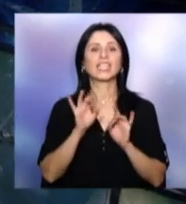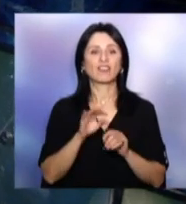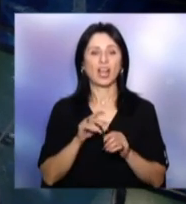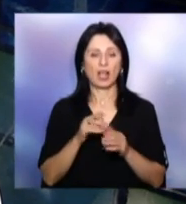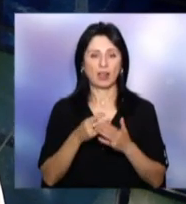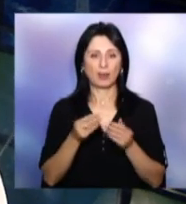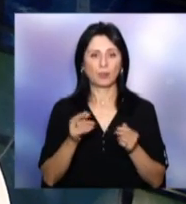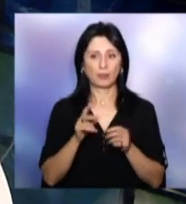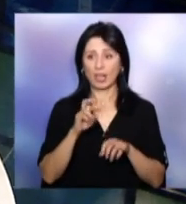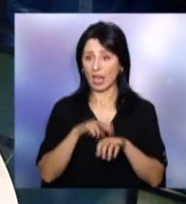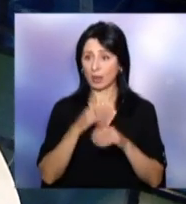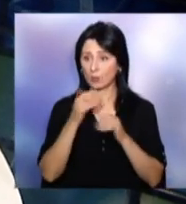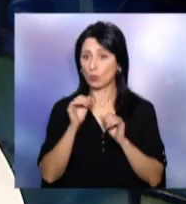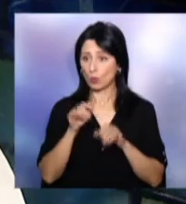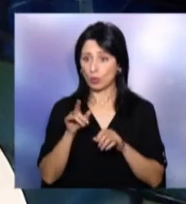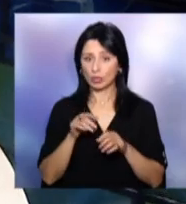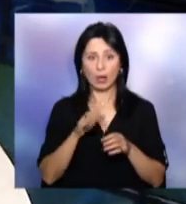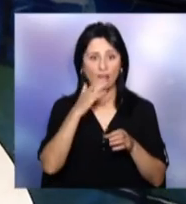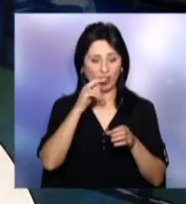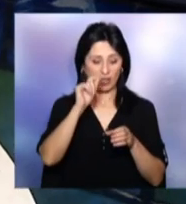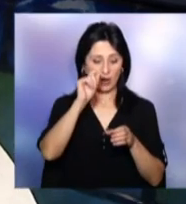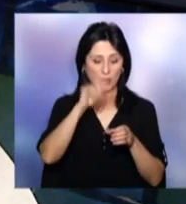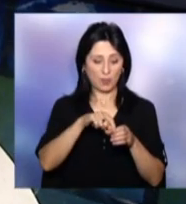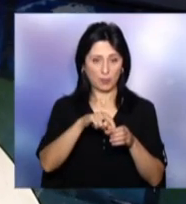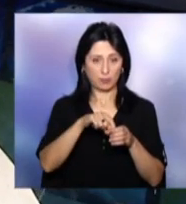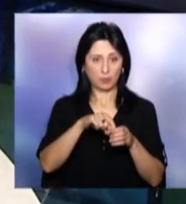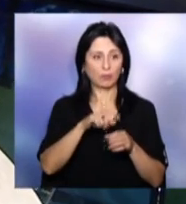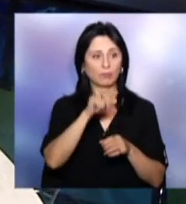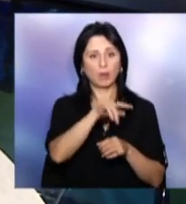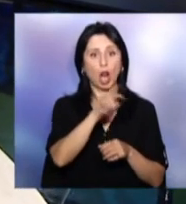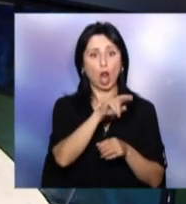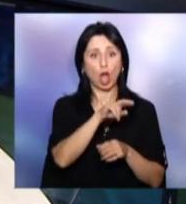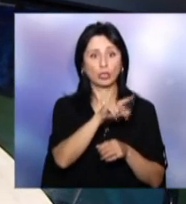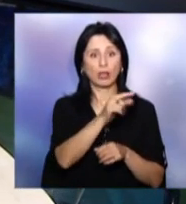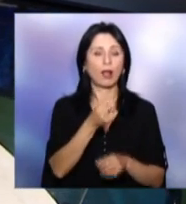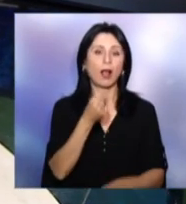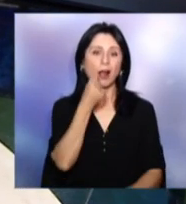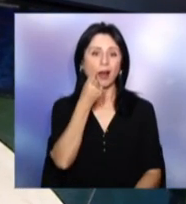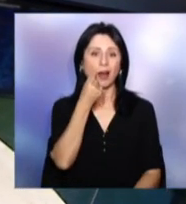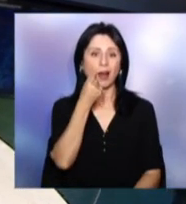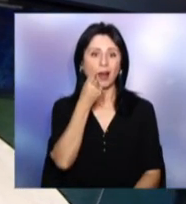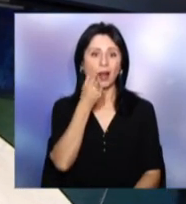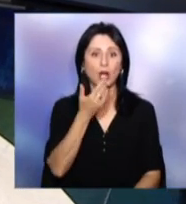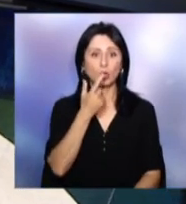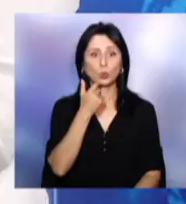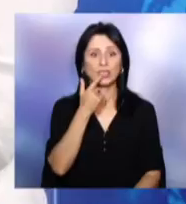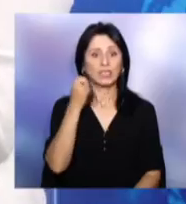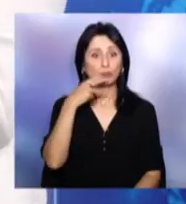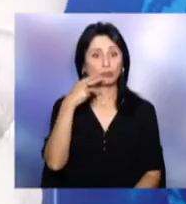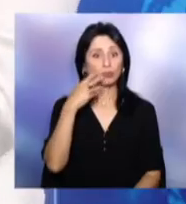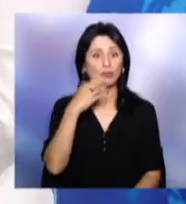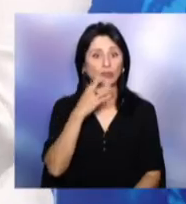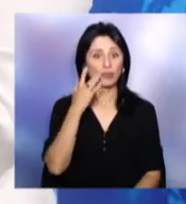ოღონდ ექიმთან შეთანხმებით და შემდეგ პირში ჩავიდოთ, რას აკეთებს? თუ სისხლდენია, სისხლდენას